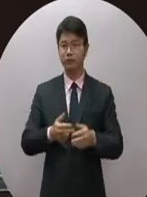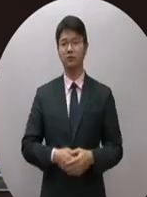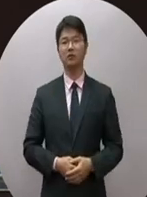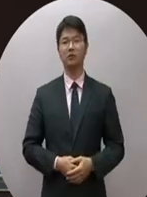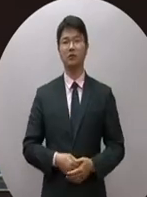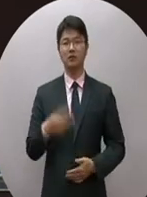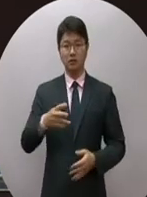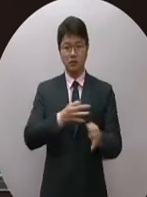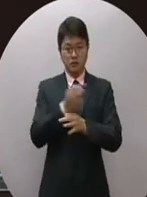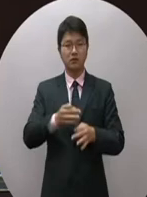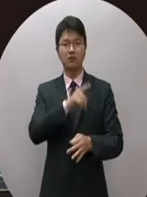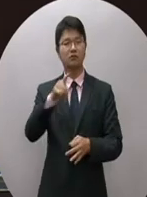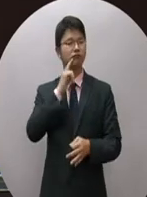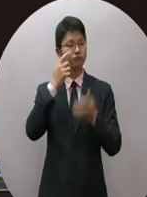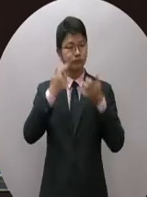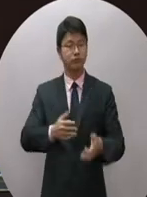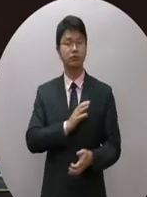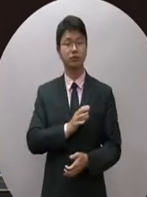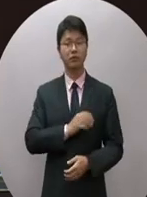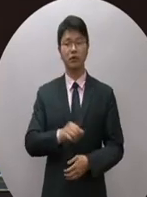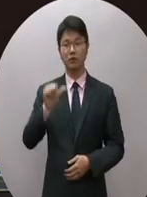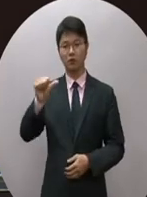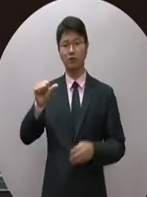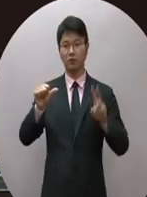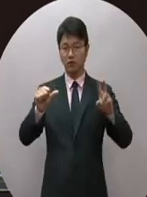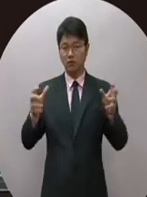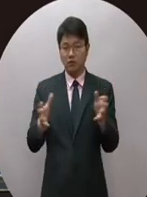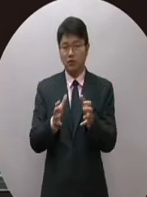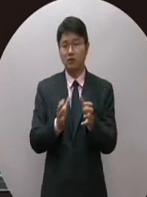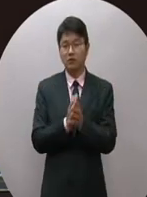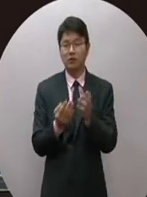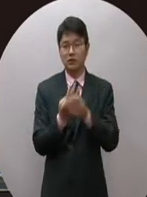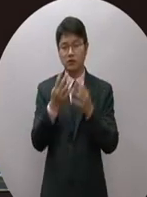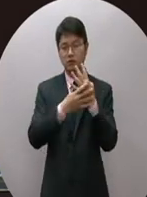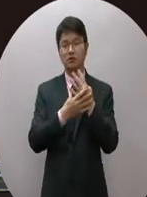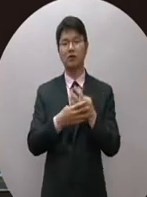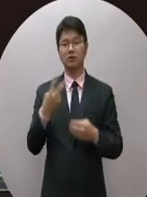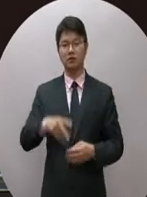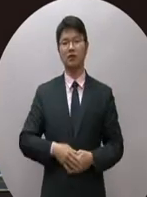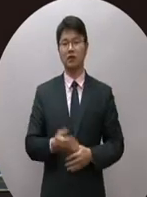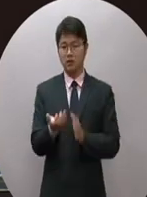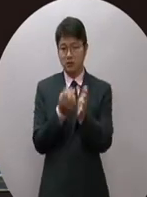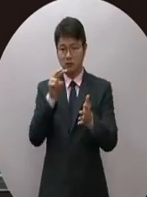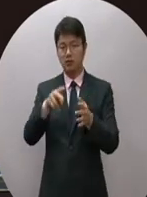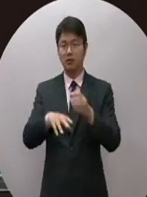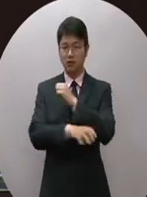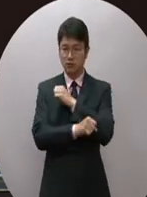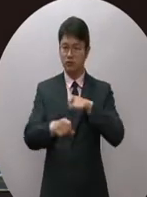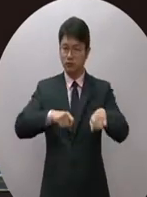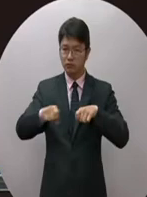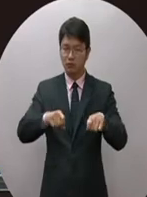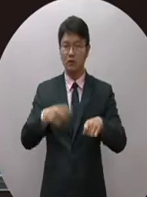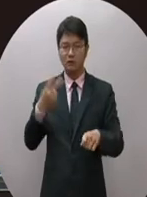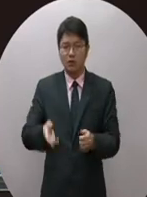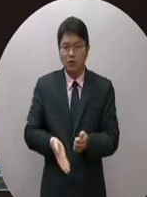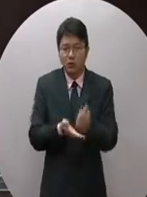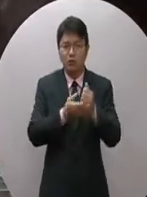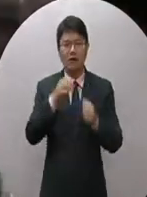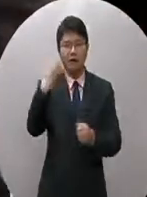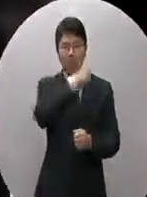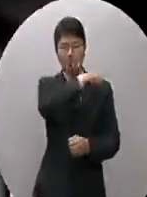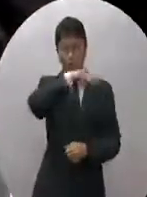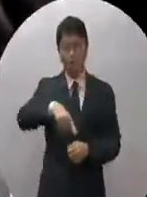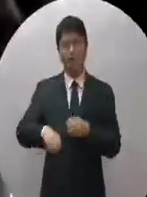视，5+2产业创新前瞻基础建设计划，鼓励台商回台投